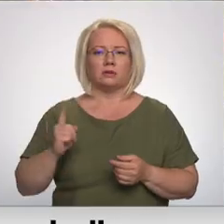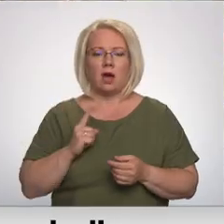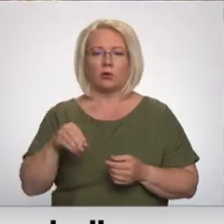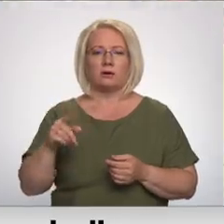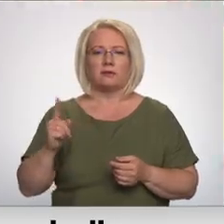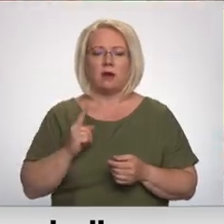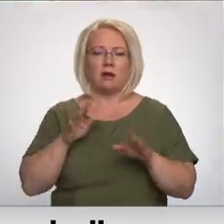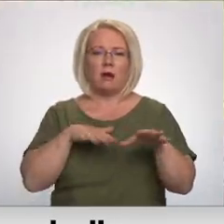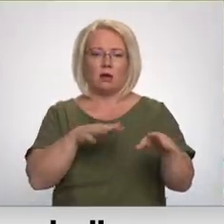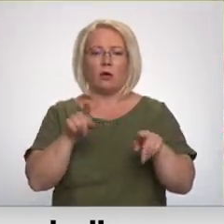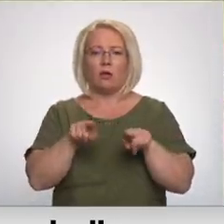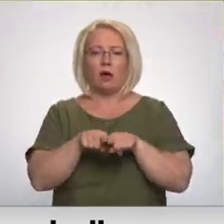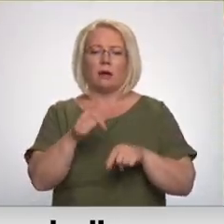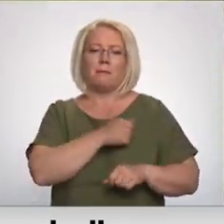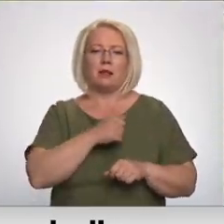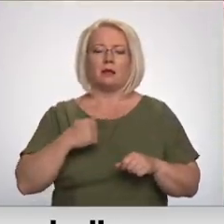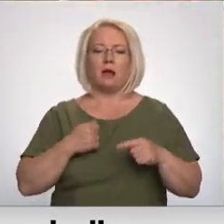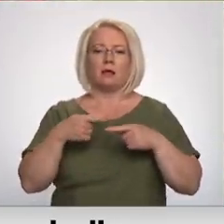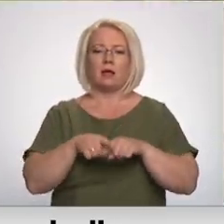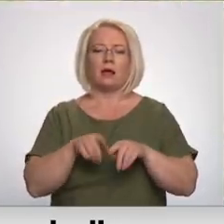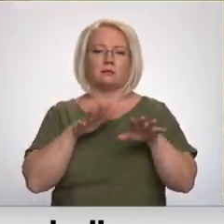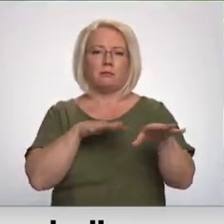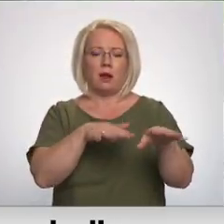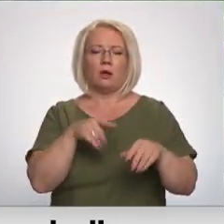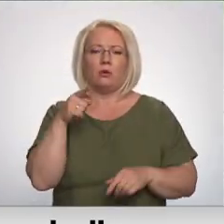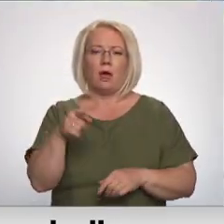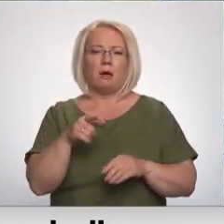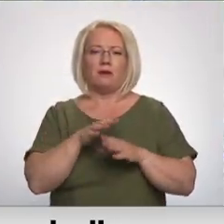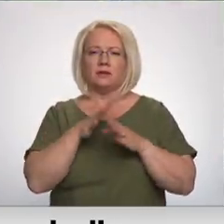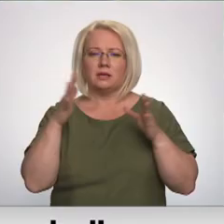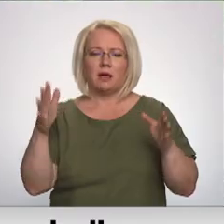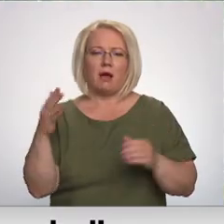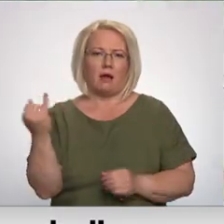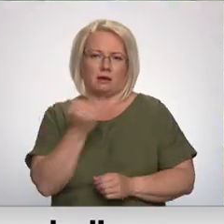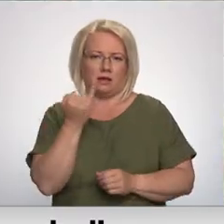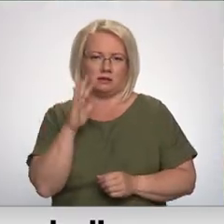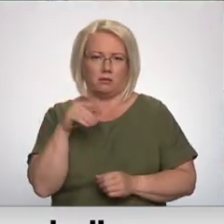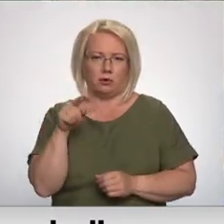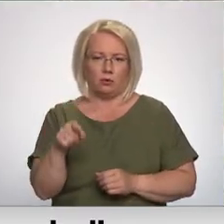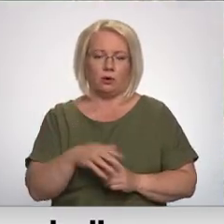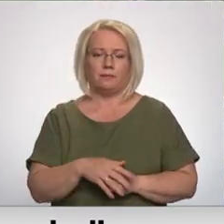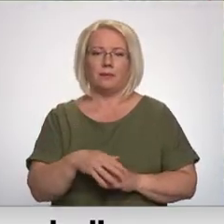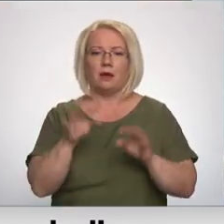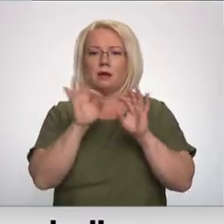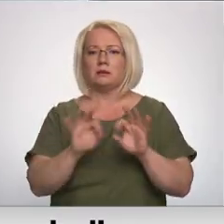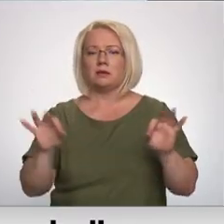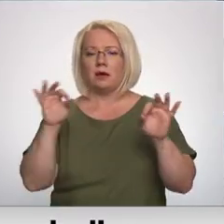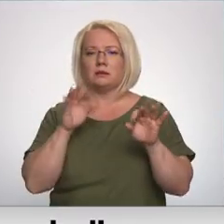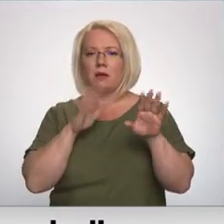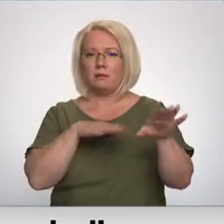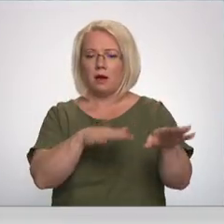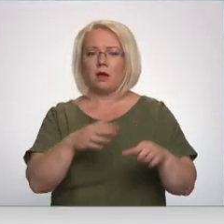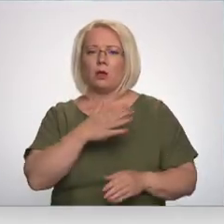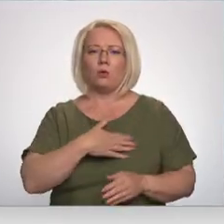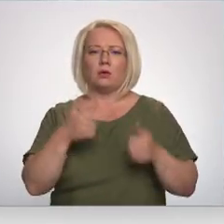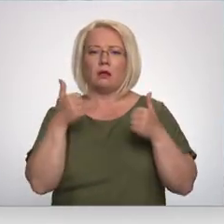arī militārās tehnikas parādi, kas izpelnījās vislielāko iedzīvotāju interesi. Skaista parāde, ļoti labs